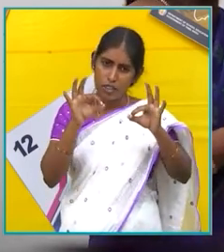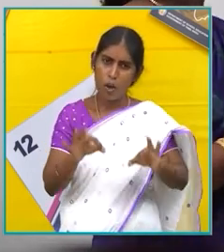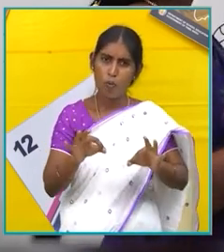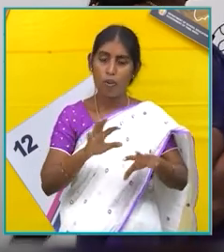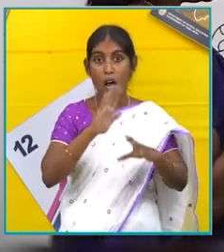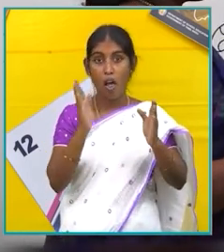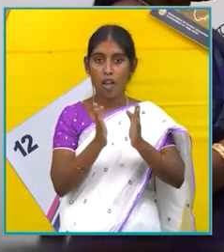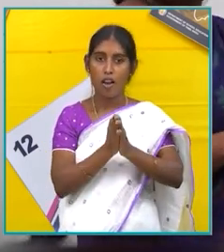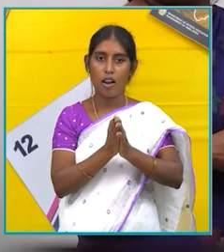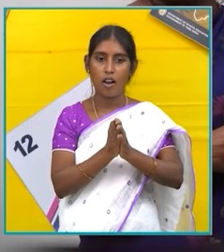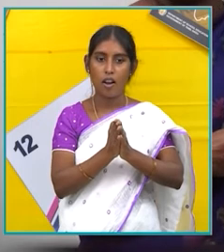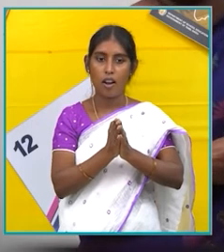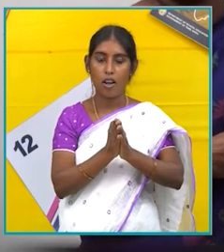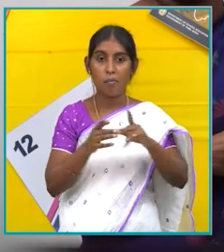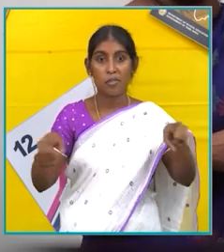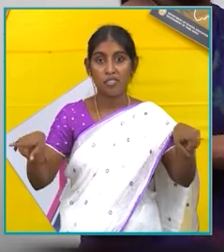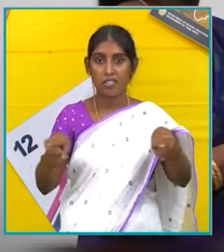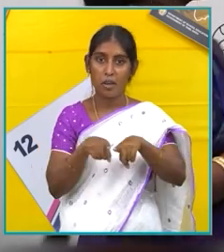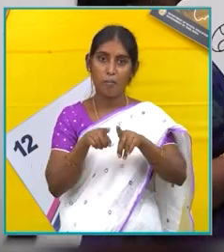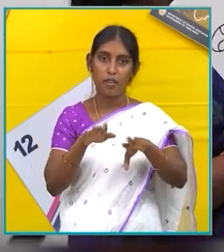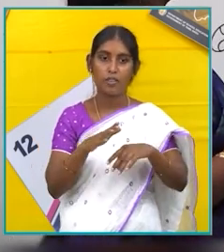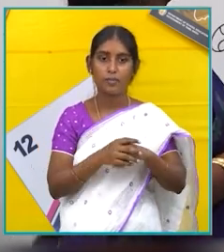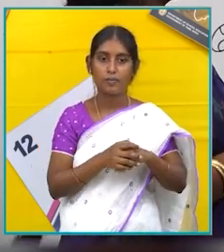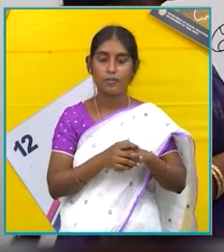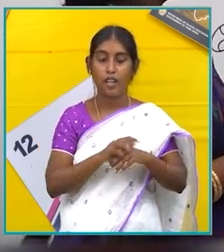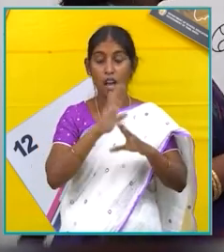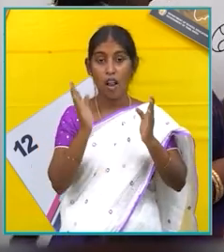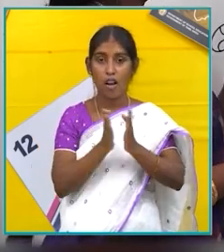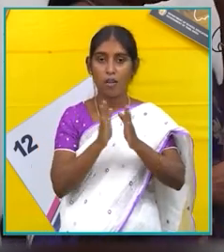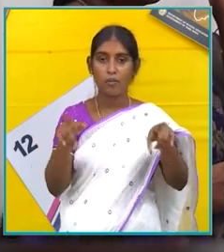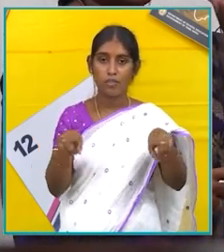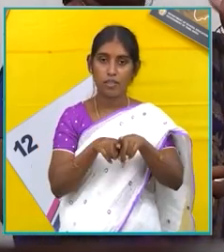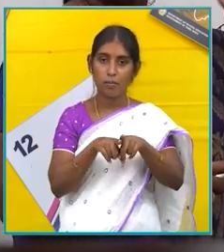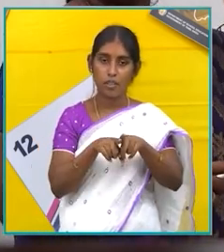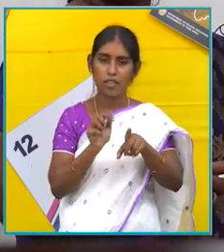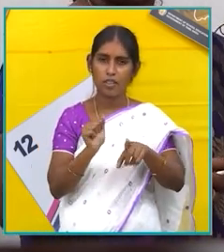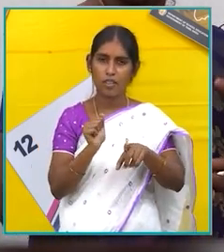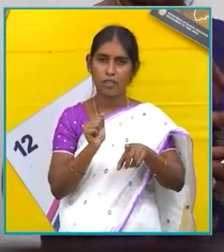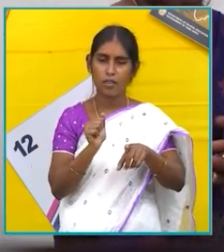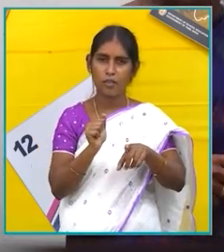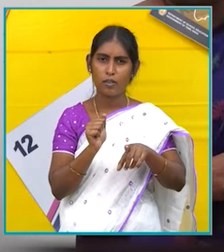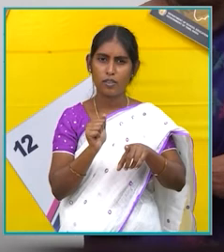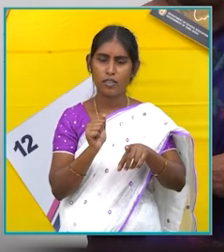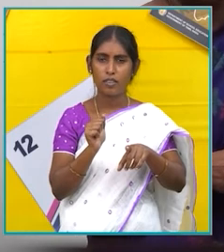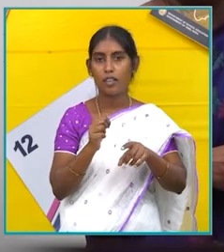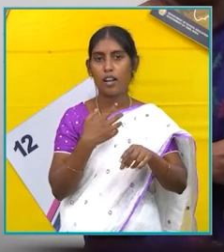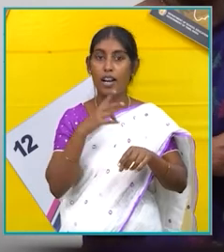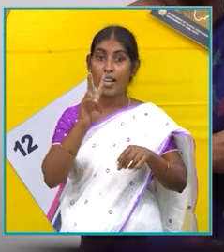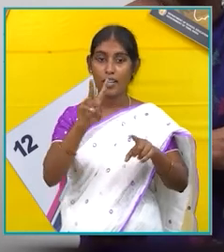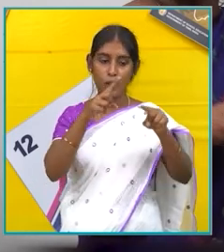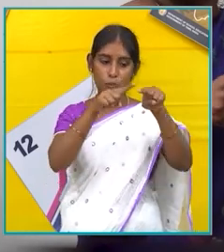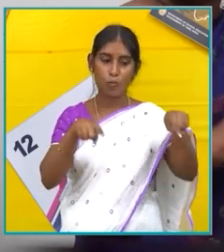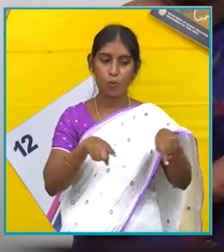அப்ப எல்லாமே சமமா இருக்கிறது தான் இப்போ சர்வசம முக்கோணங்கள் அப்படினு சொல்லும்போது ஏதாவது ஒரு ரெண்டு முக்கோணம்